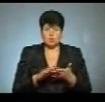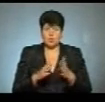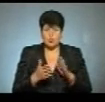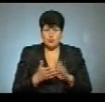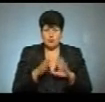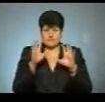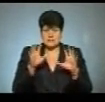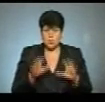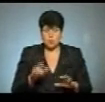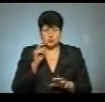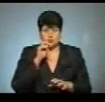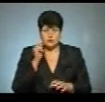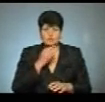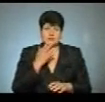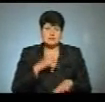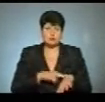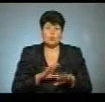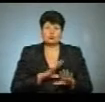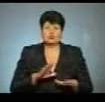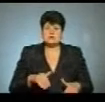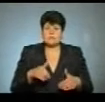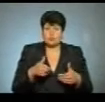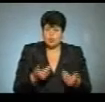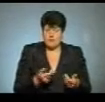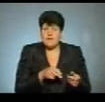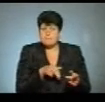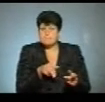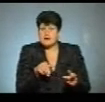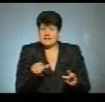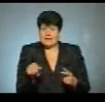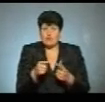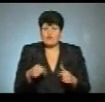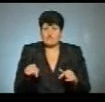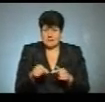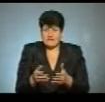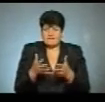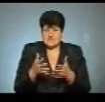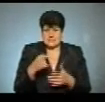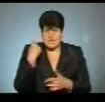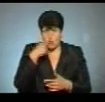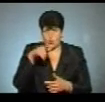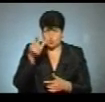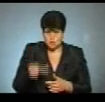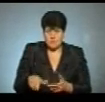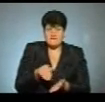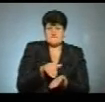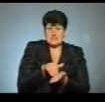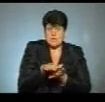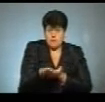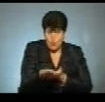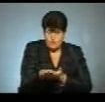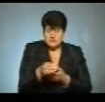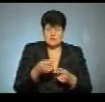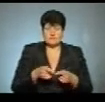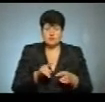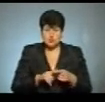про національну поліцію, було запропоновано йому пройти у відділок для встановлення його особи. Він відмовився від